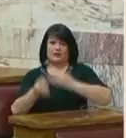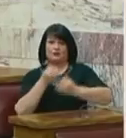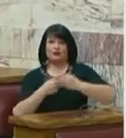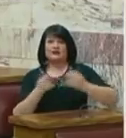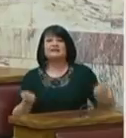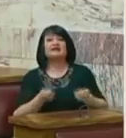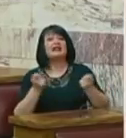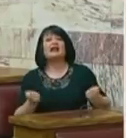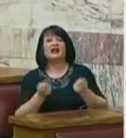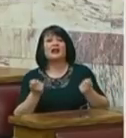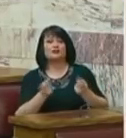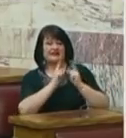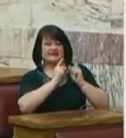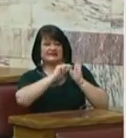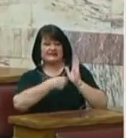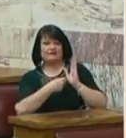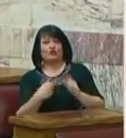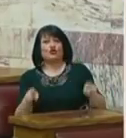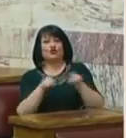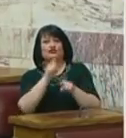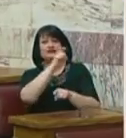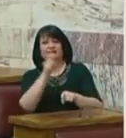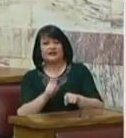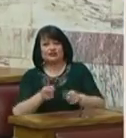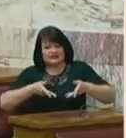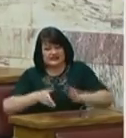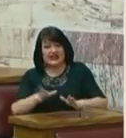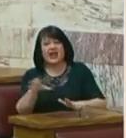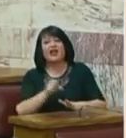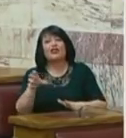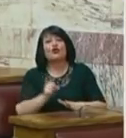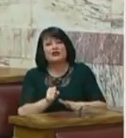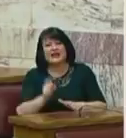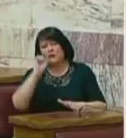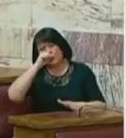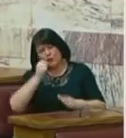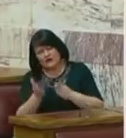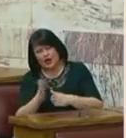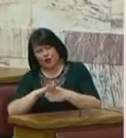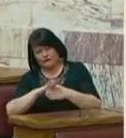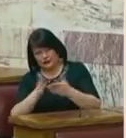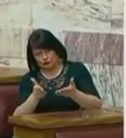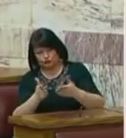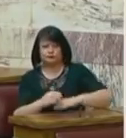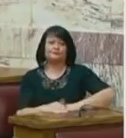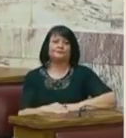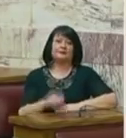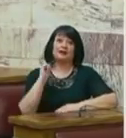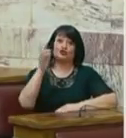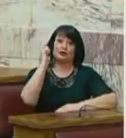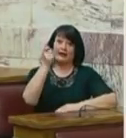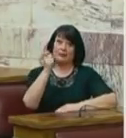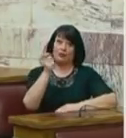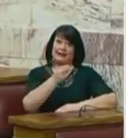σύμφωνο συμβίωσης ή στην αναδοχή από ομόφυλες οικογένειες. Και με βρίσκεται μπροστά σας στην εξωτερική πολιτική, γιατί